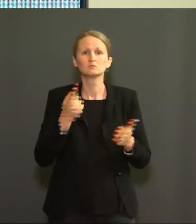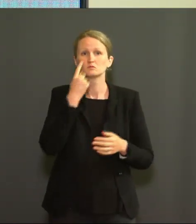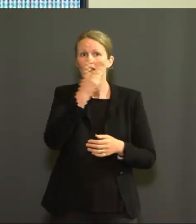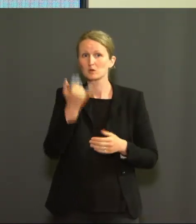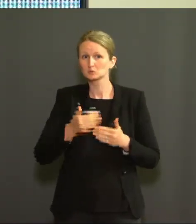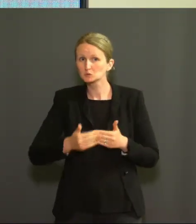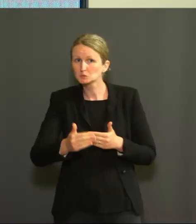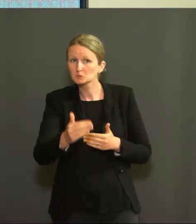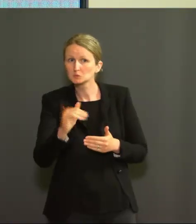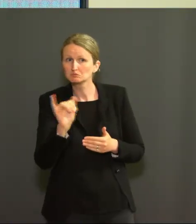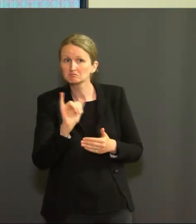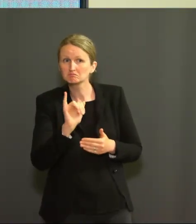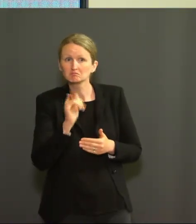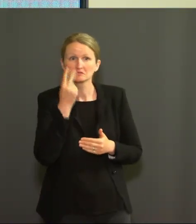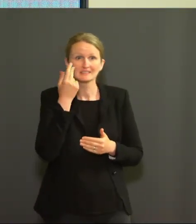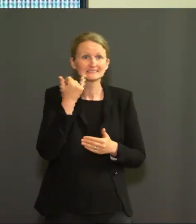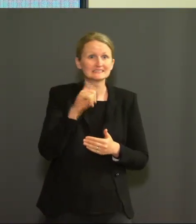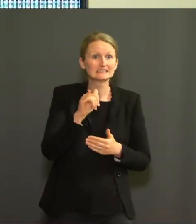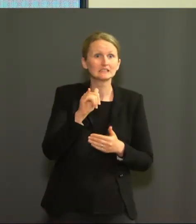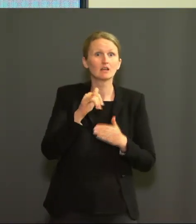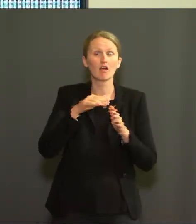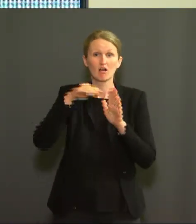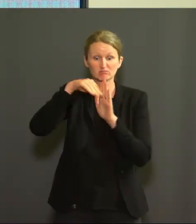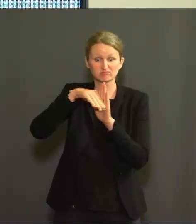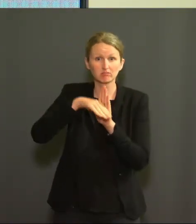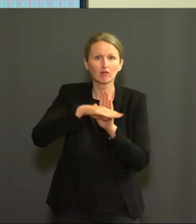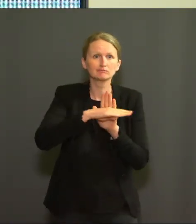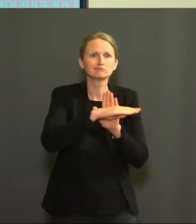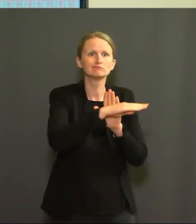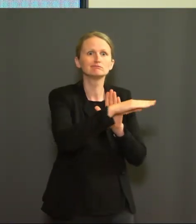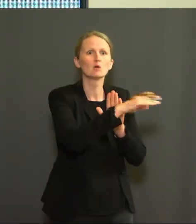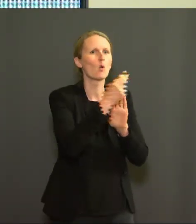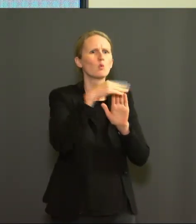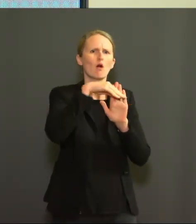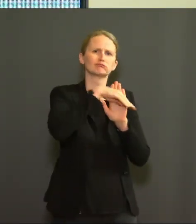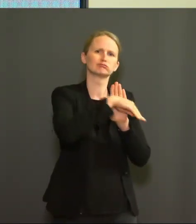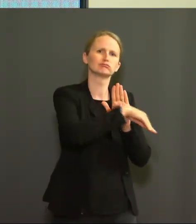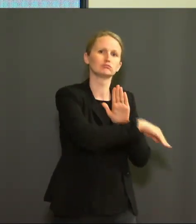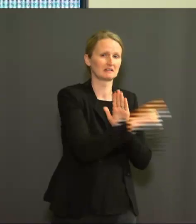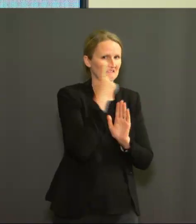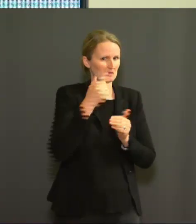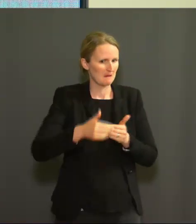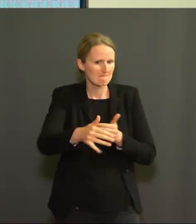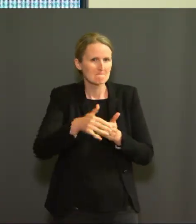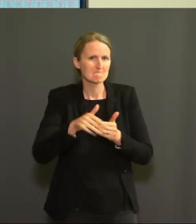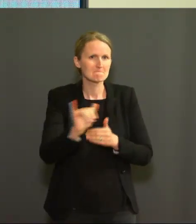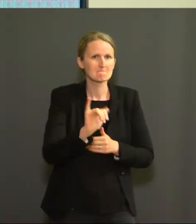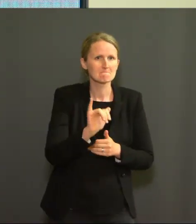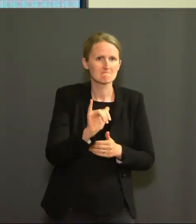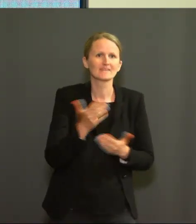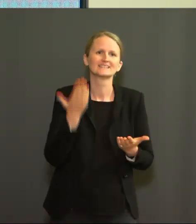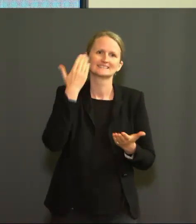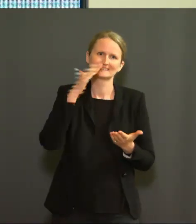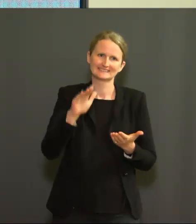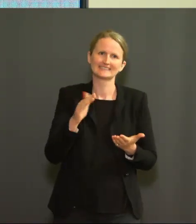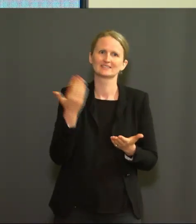vers un plancher dans les chiffres en question. En raison des nombreux assouplissements qu'on a connus et dont nous sommes bien heureux